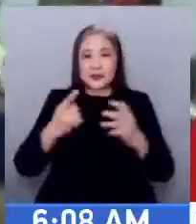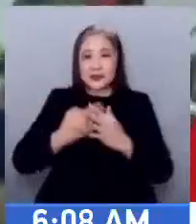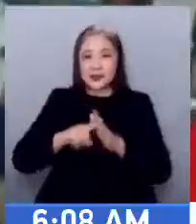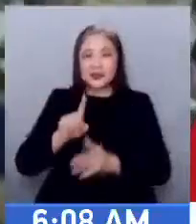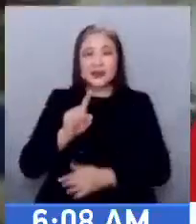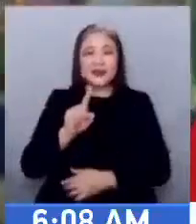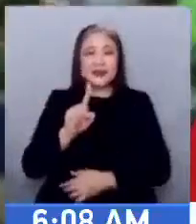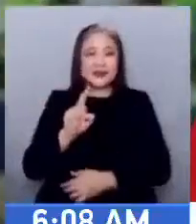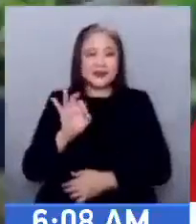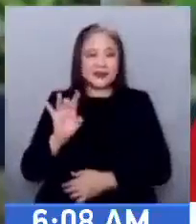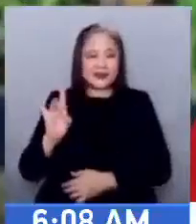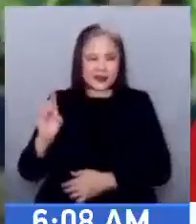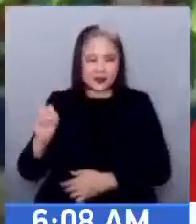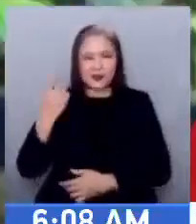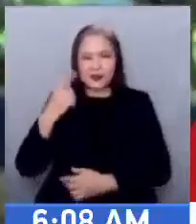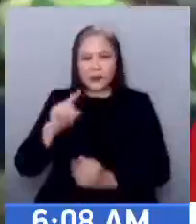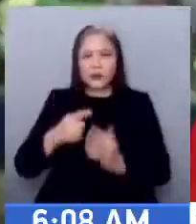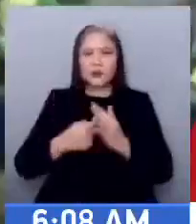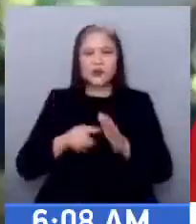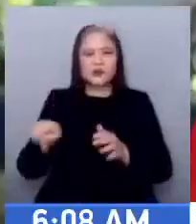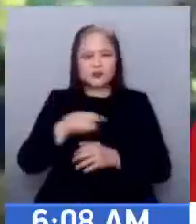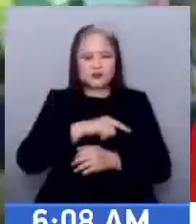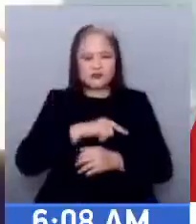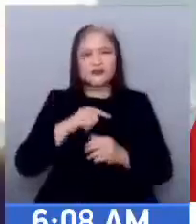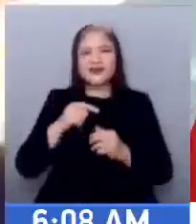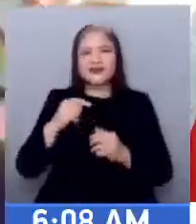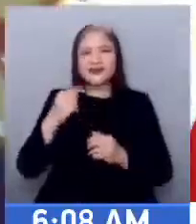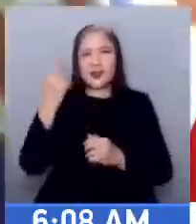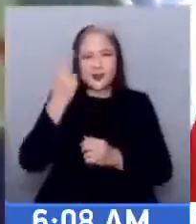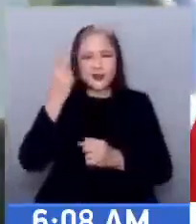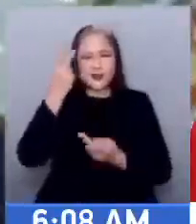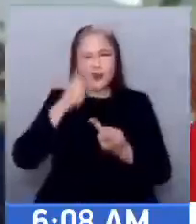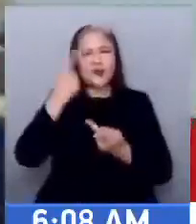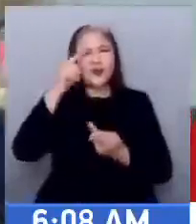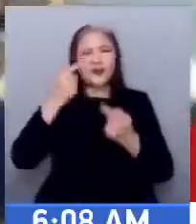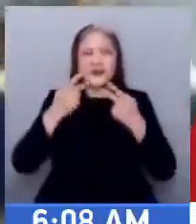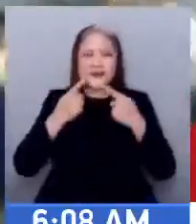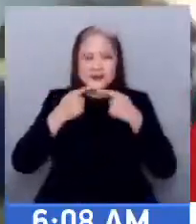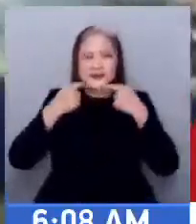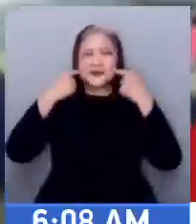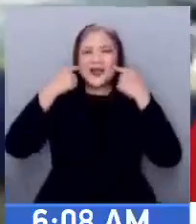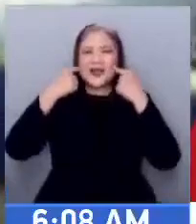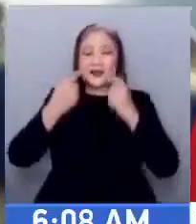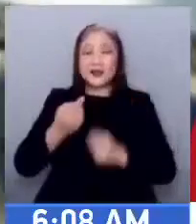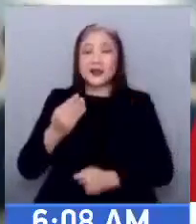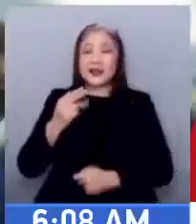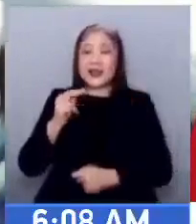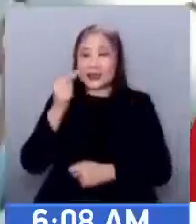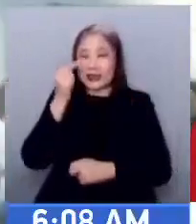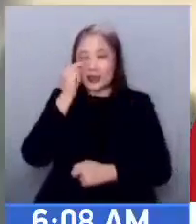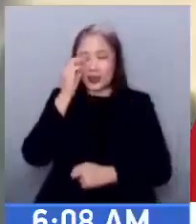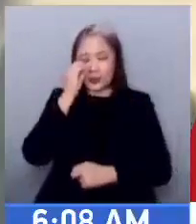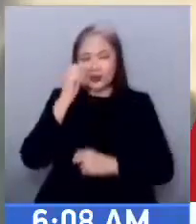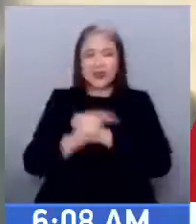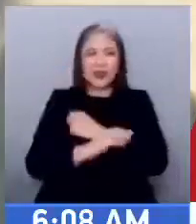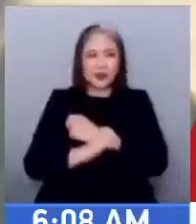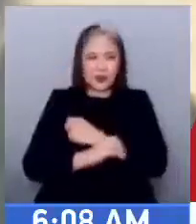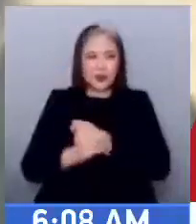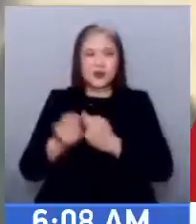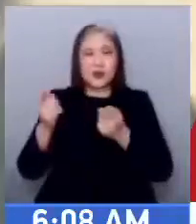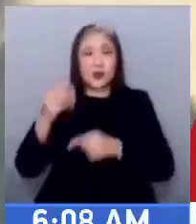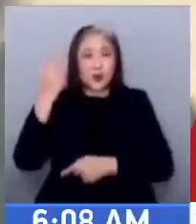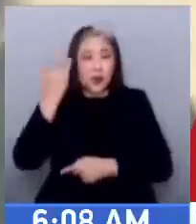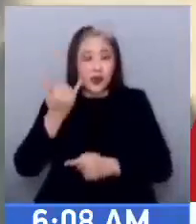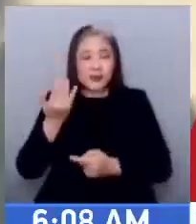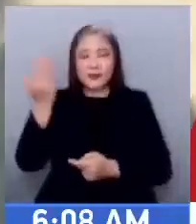ng reasons to smile ang mga negrense matapos ang pagkakalugmok ng sugar industry sa probinsya at pagkalunod